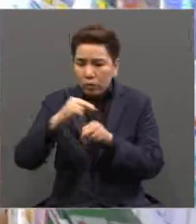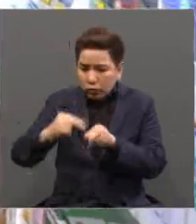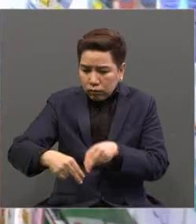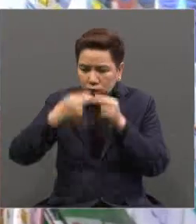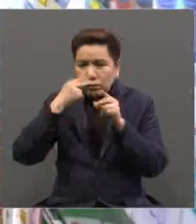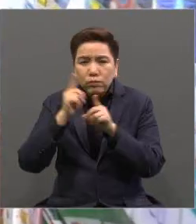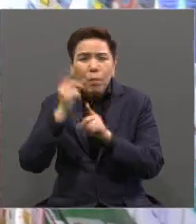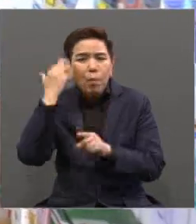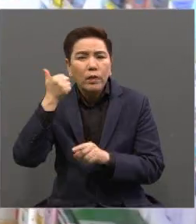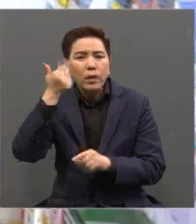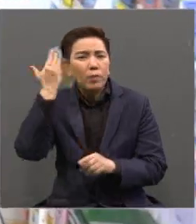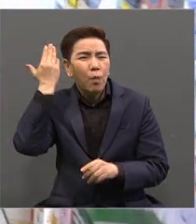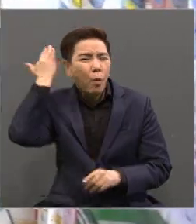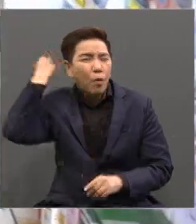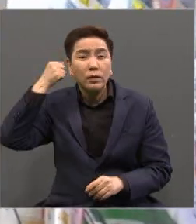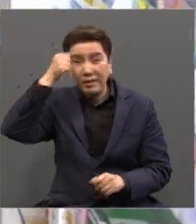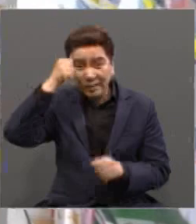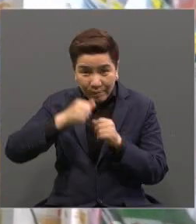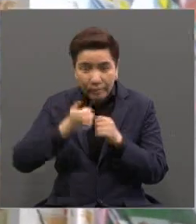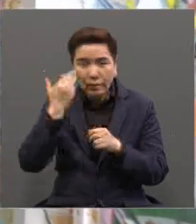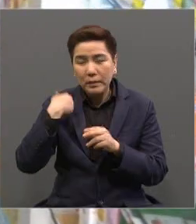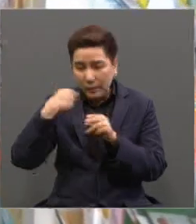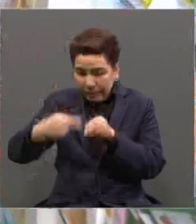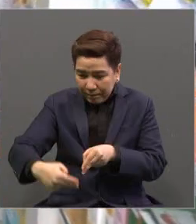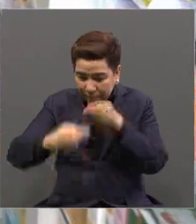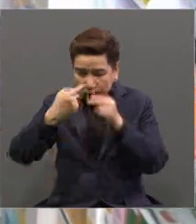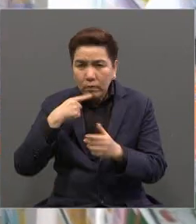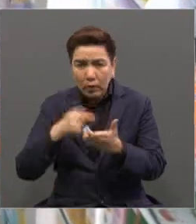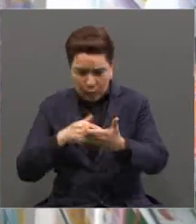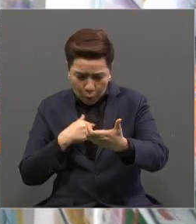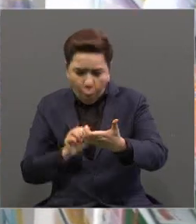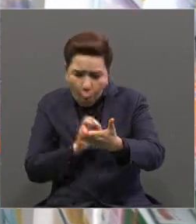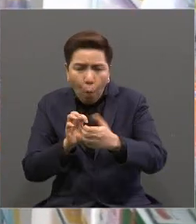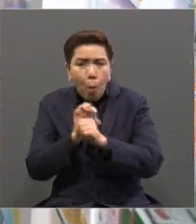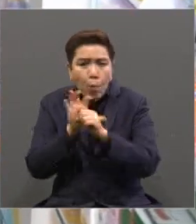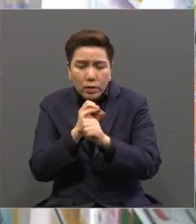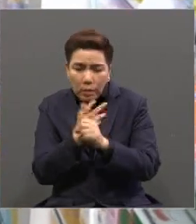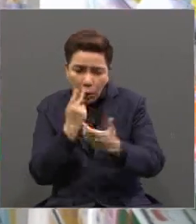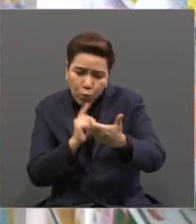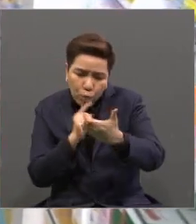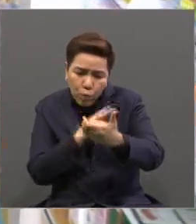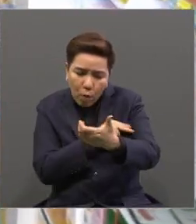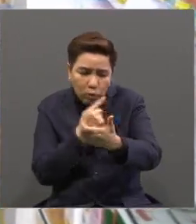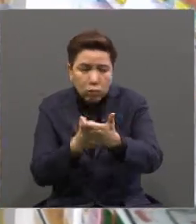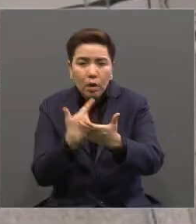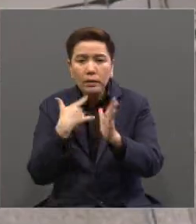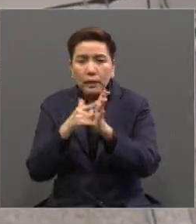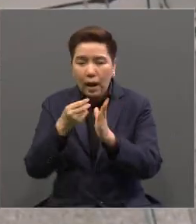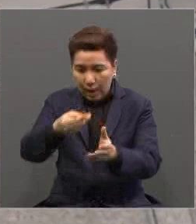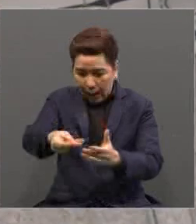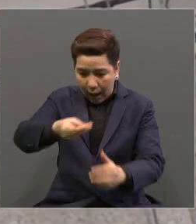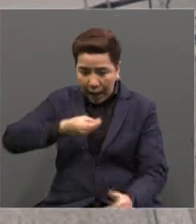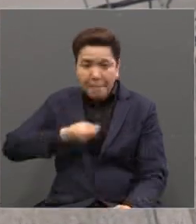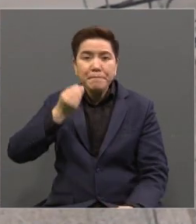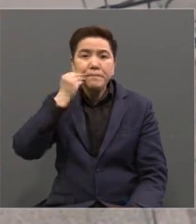อย่างที่เราเคยย้ำมาตั้งแต่สมัยก่อนนู้นเนี่ยtelement DCเนี่ยเขาถ้ามีการพบกับหมอทางออนไลน์เขาจัดส่งยาให้